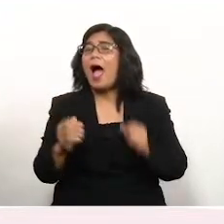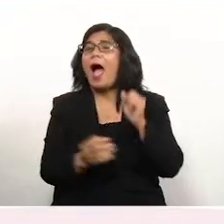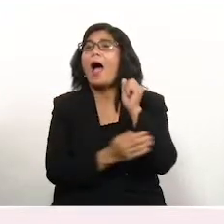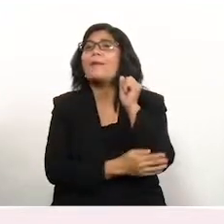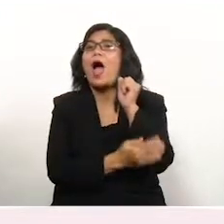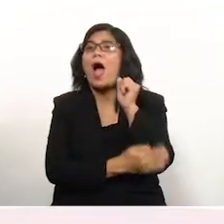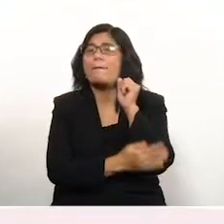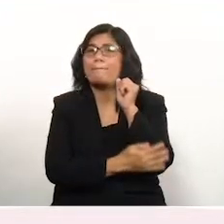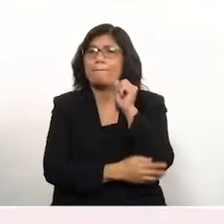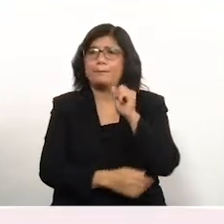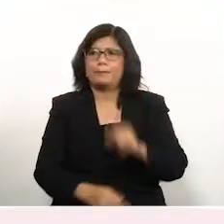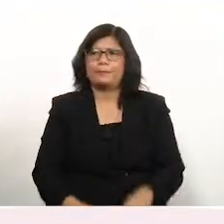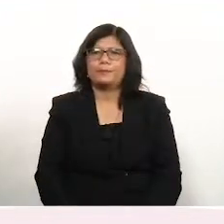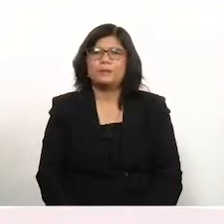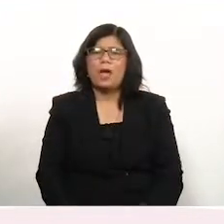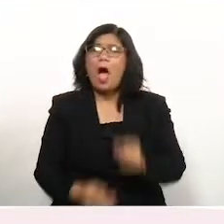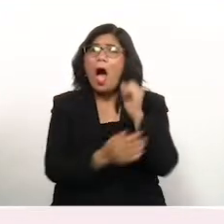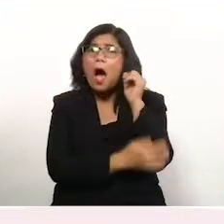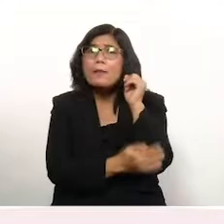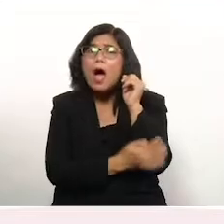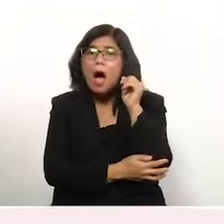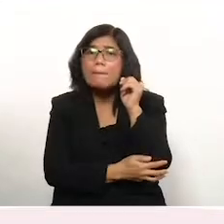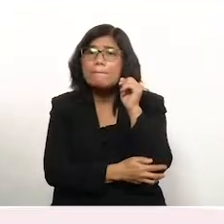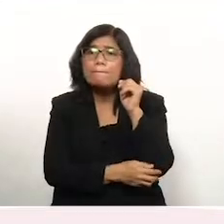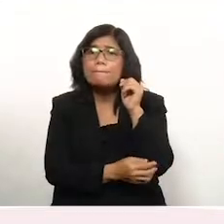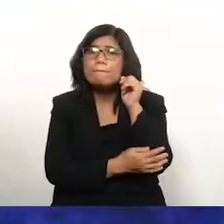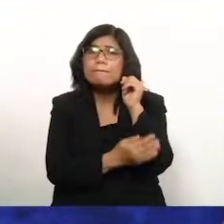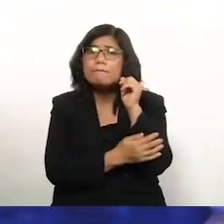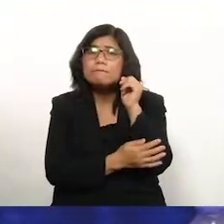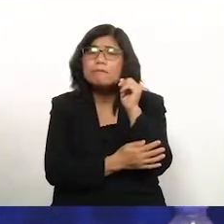Hai pertanyaan saya apakah Pram orang susah tidak